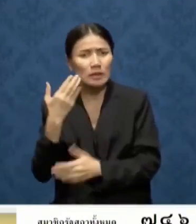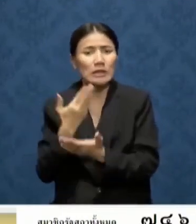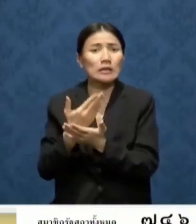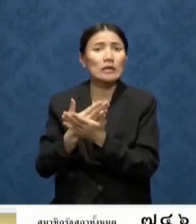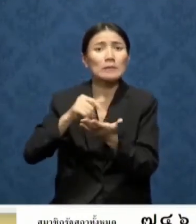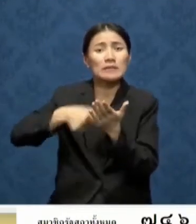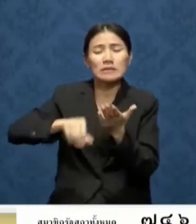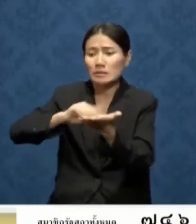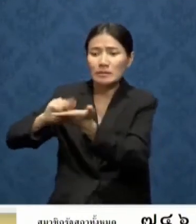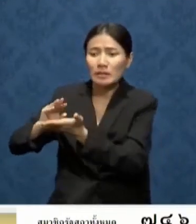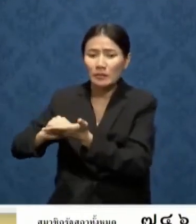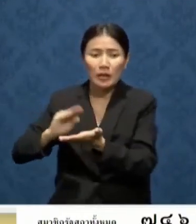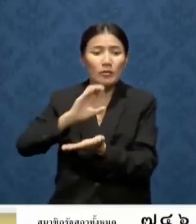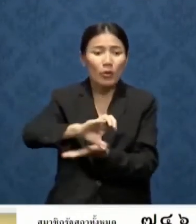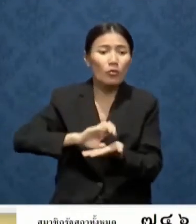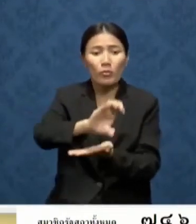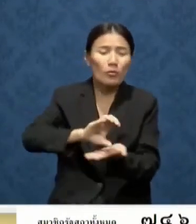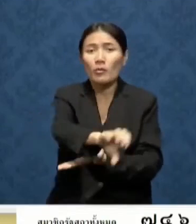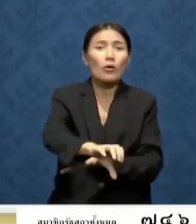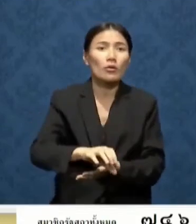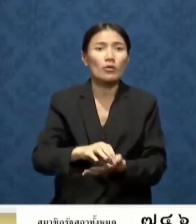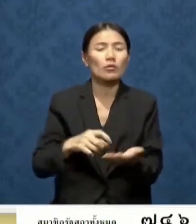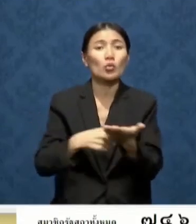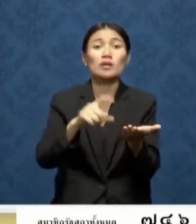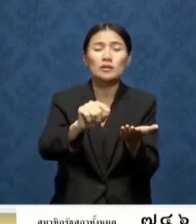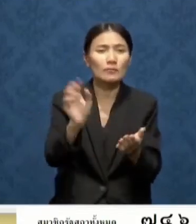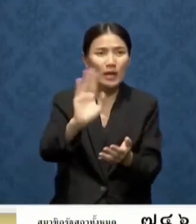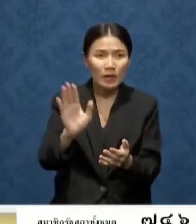20 บาทแล้วก็อย่าอ้างแต่เพีงรอสารนะครั